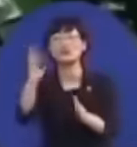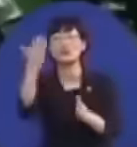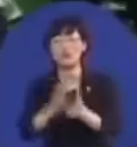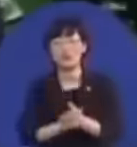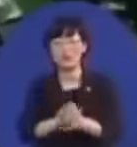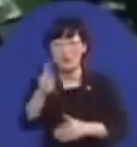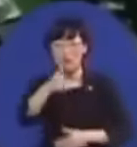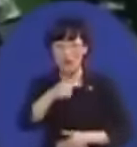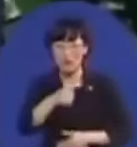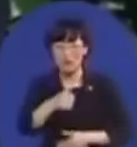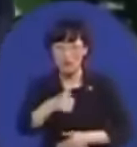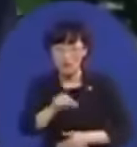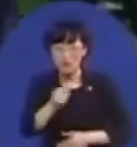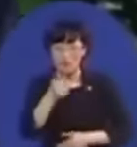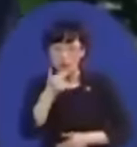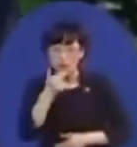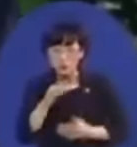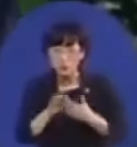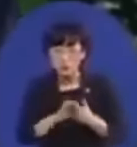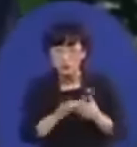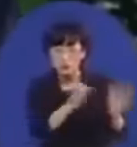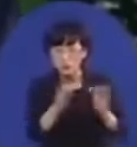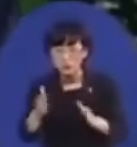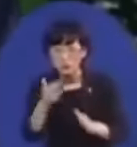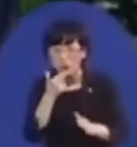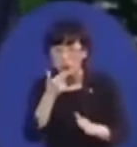아들이 없으면 준비가 안 됩니다.